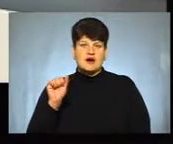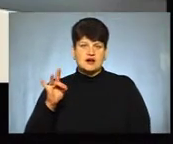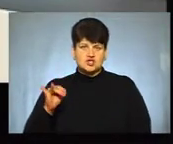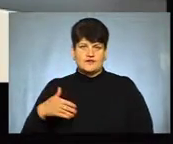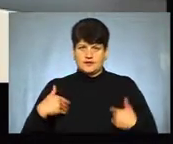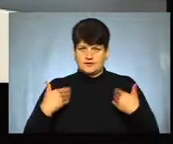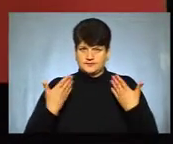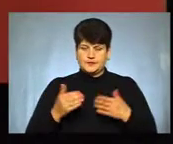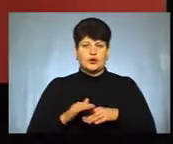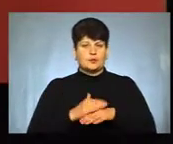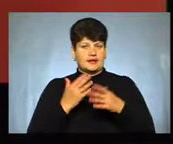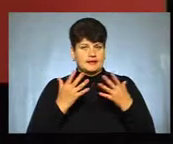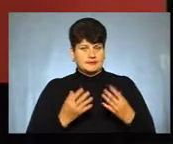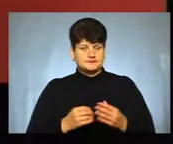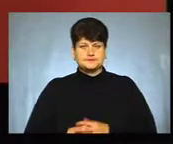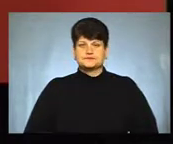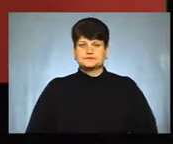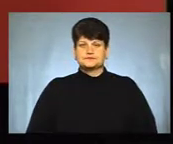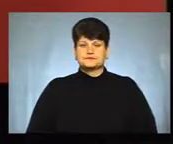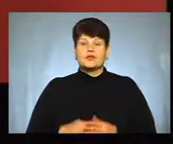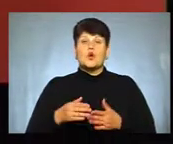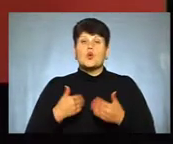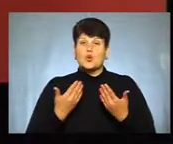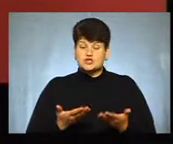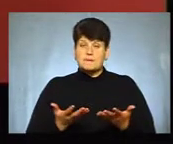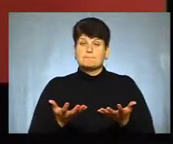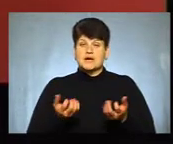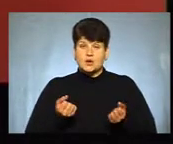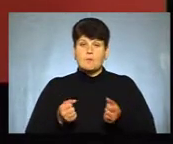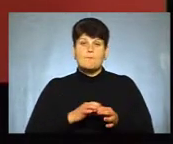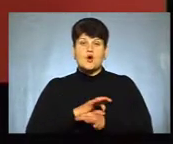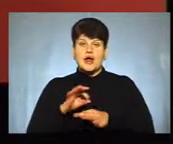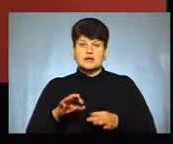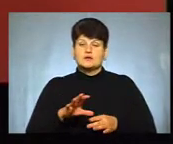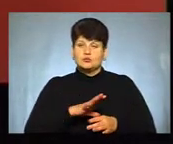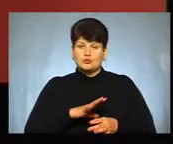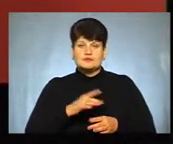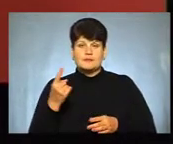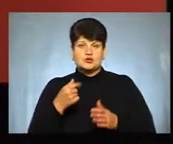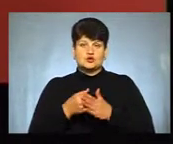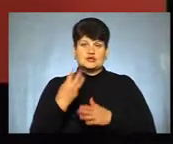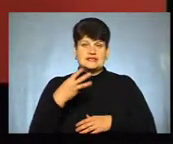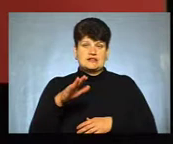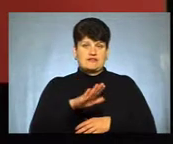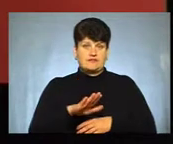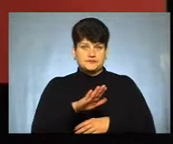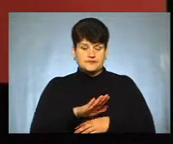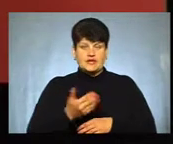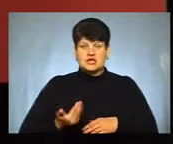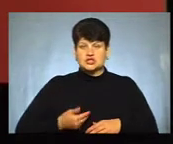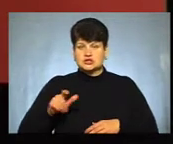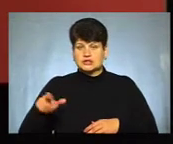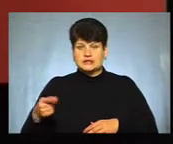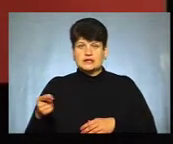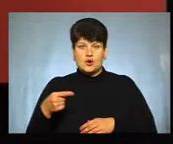день. Отже, прийом проєктів тривав з 1 по 30 вересня. Жителі